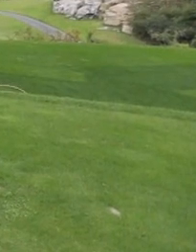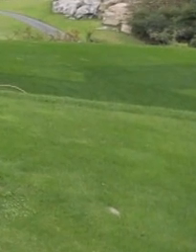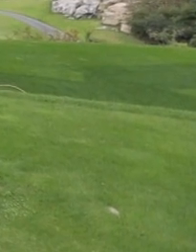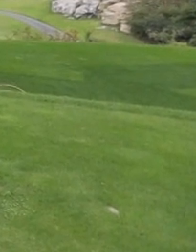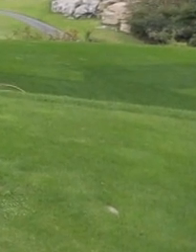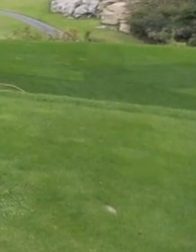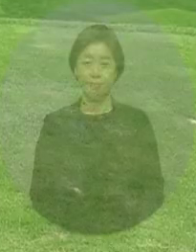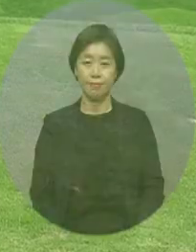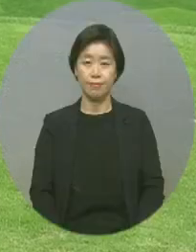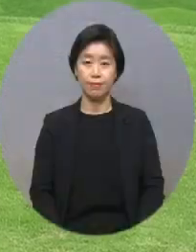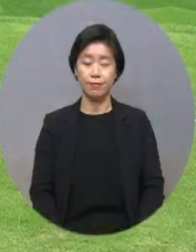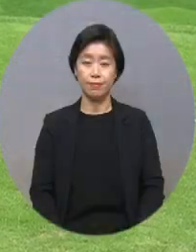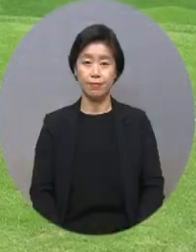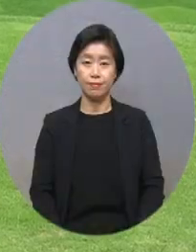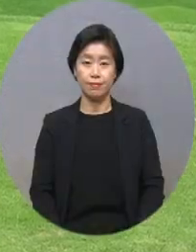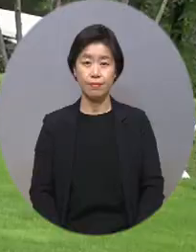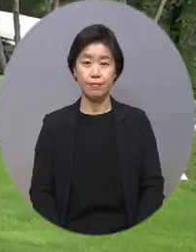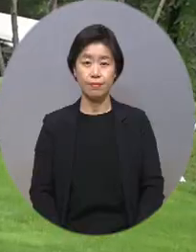우측이다.